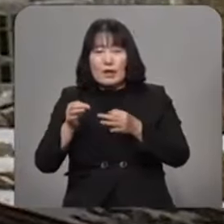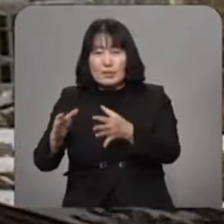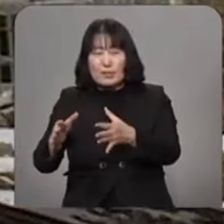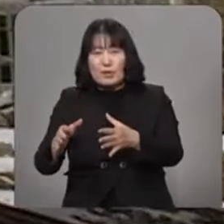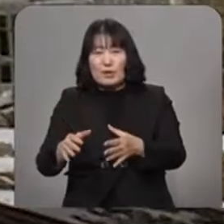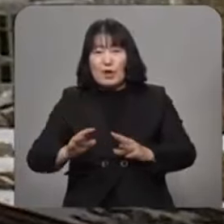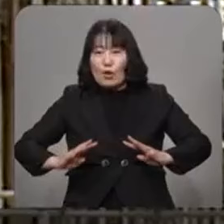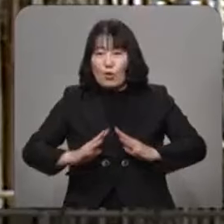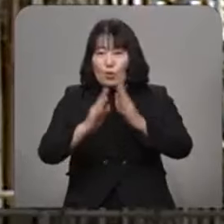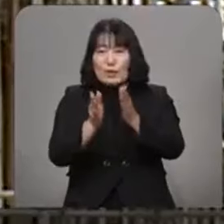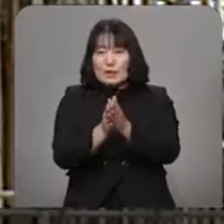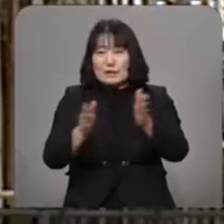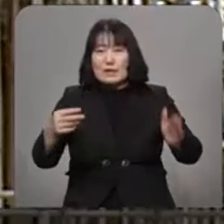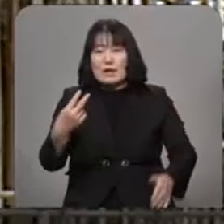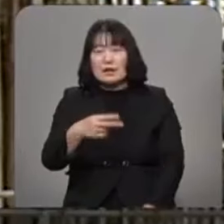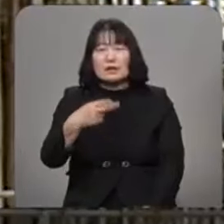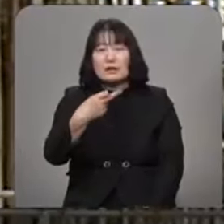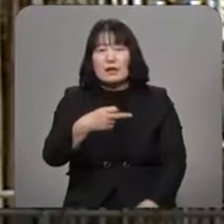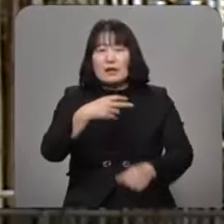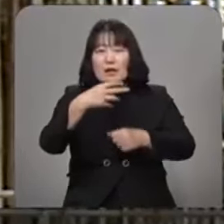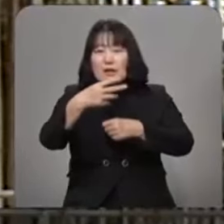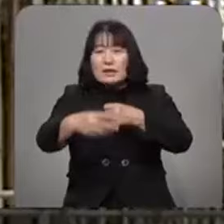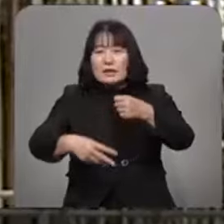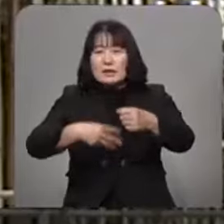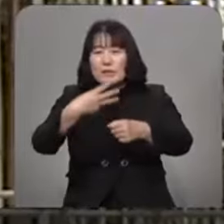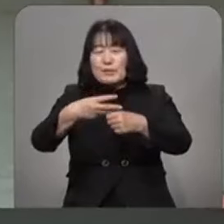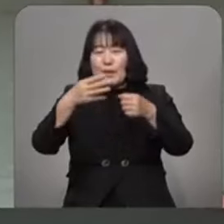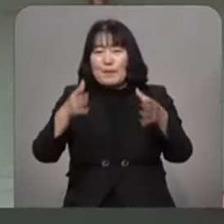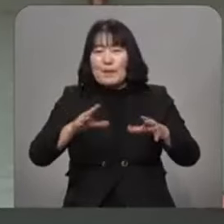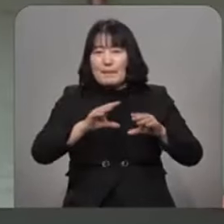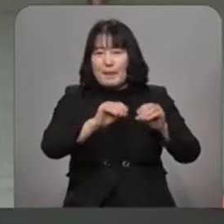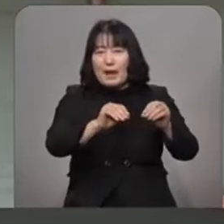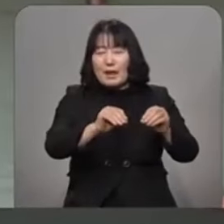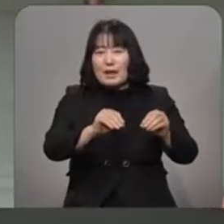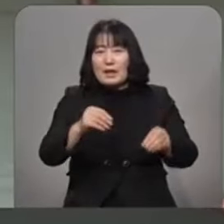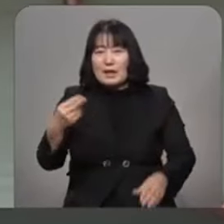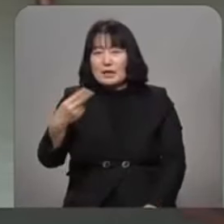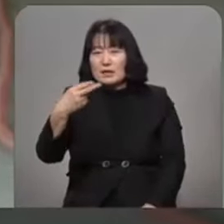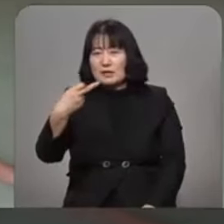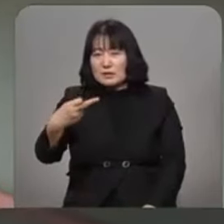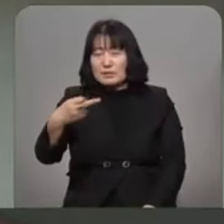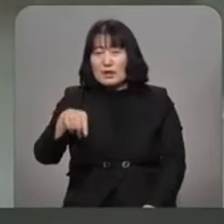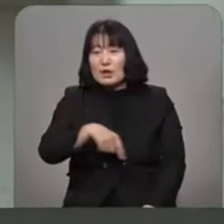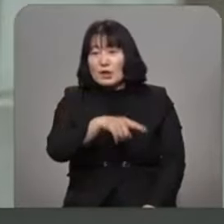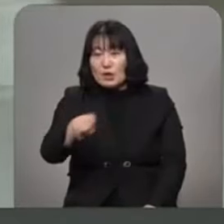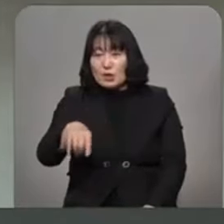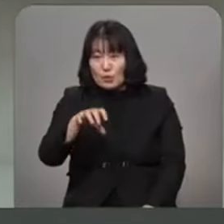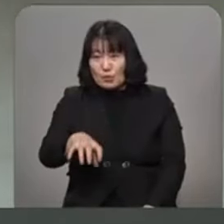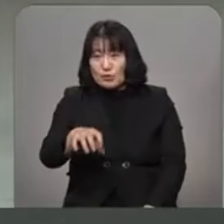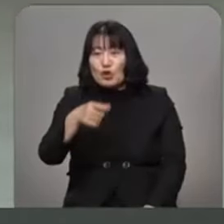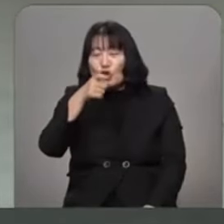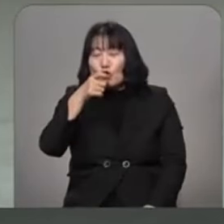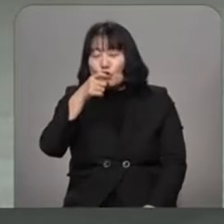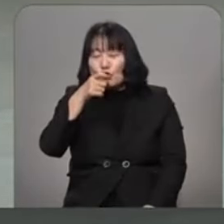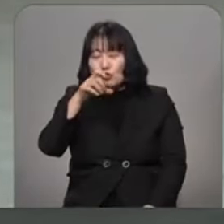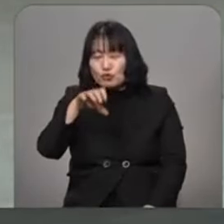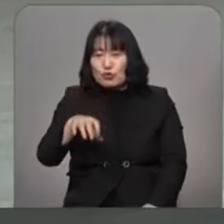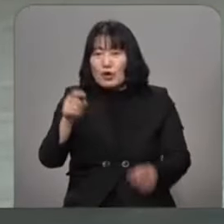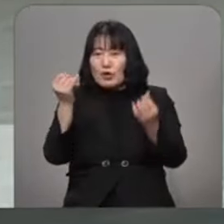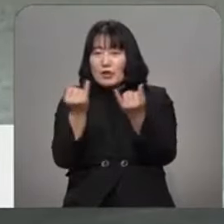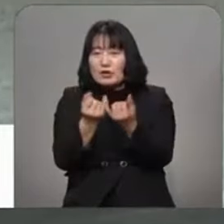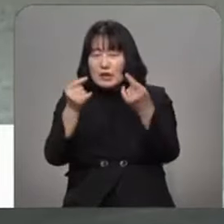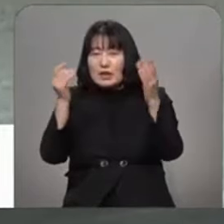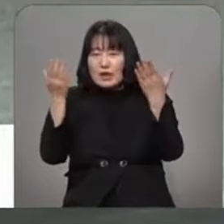시작된 공사는 3만에 중 수원 여대가 이곳을 인수했습니다 수원 여대는